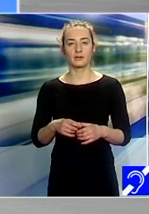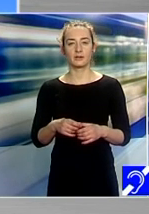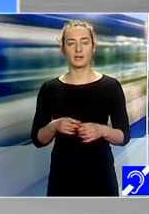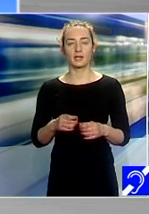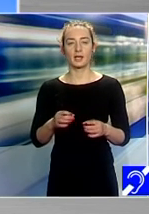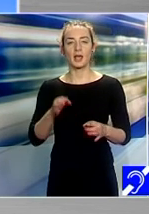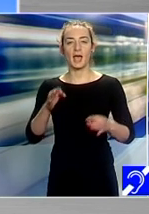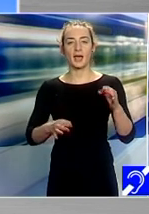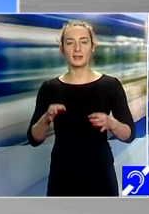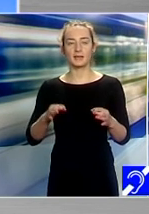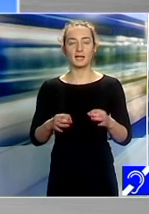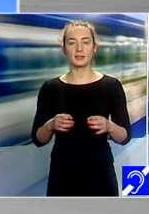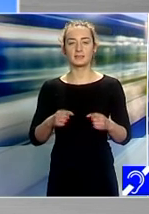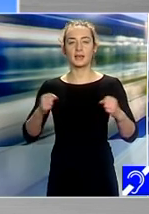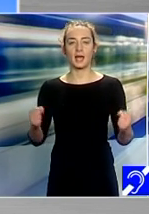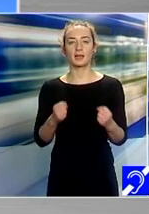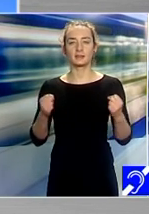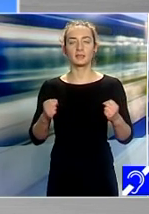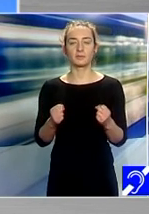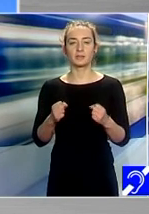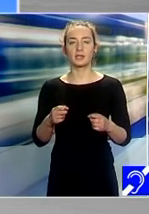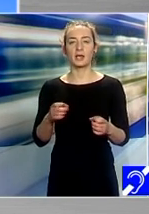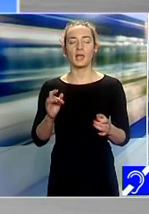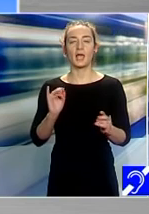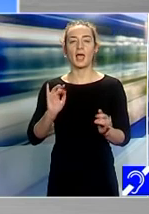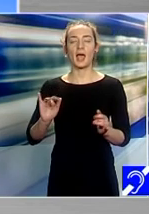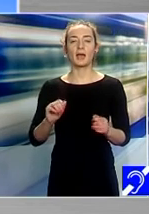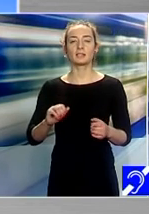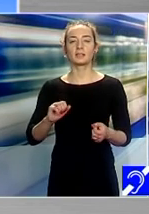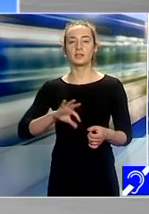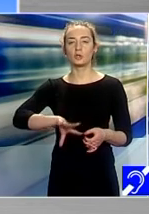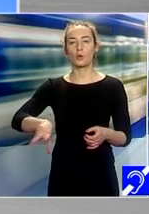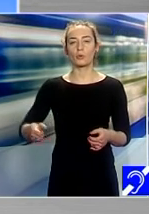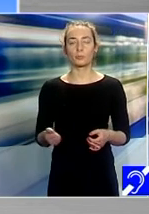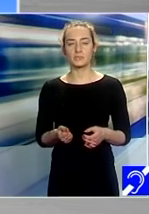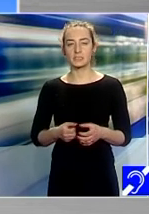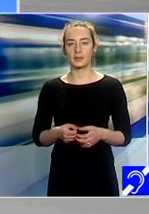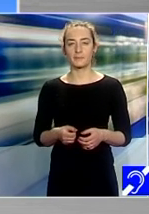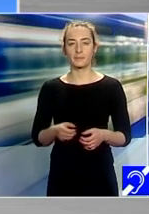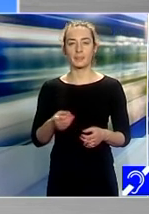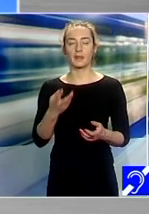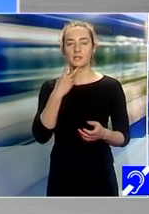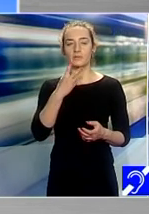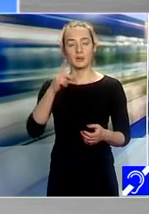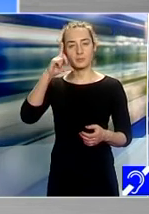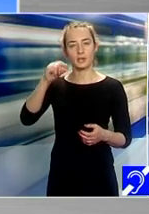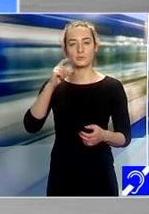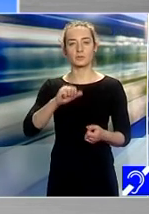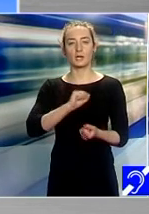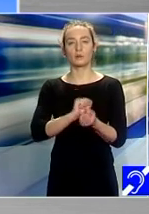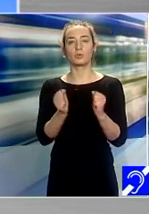analiza activității Departamentului Național Anticorupție. Toată România a fost cu ochii pe rezultatele